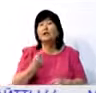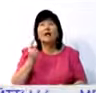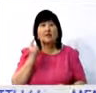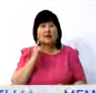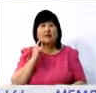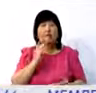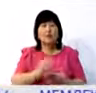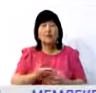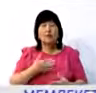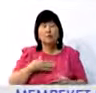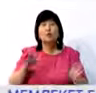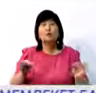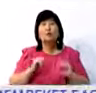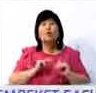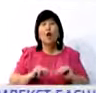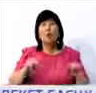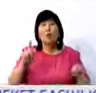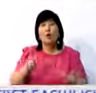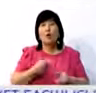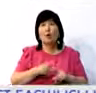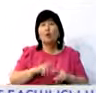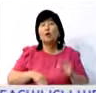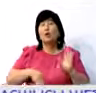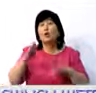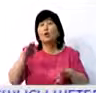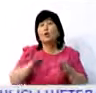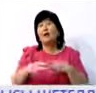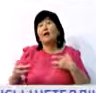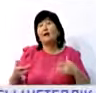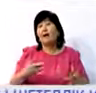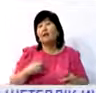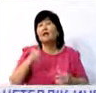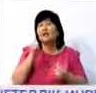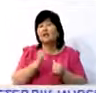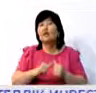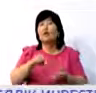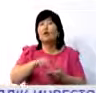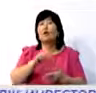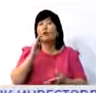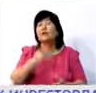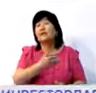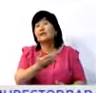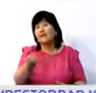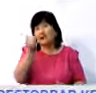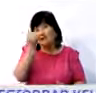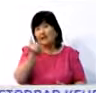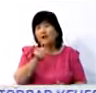тұрмыз. Өзіміз музыка мұғаліміміз. Осындай жоғары деңгейдегі концерттер жиі болса дейміз. Сіздерге